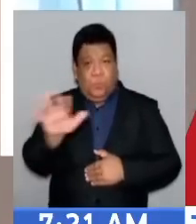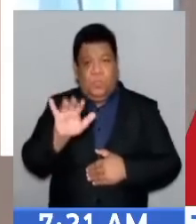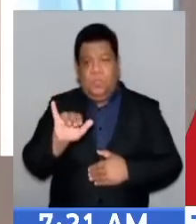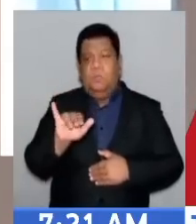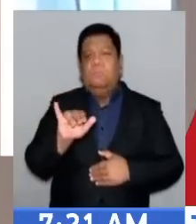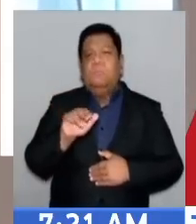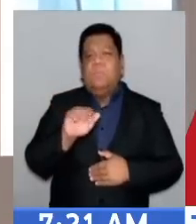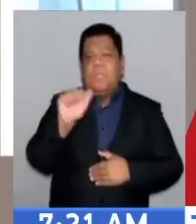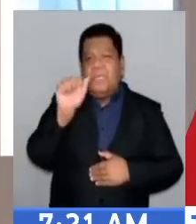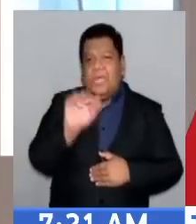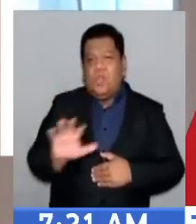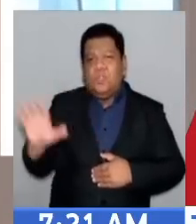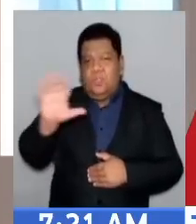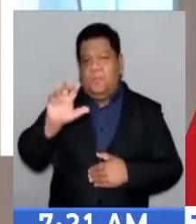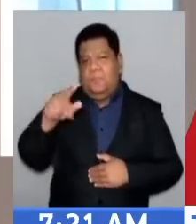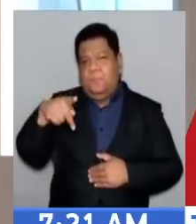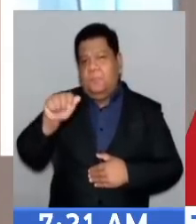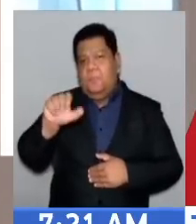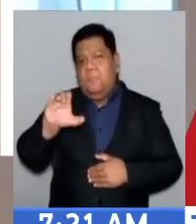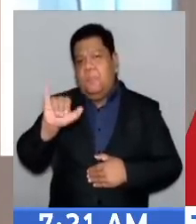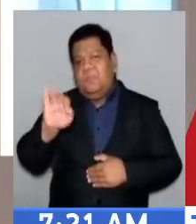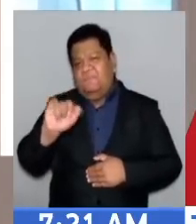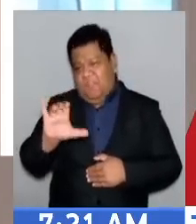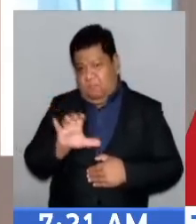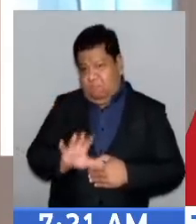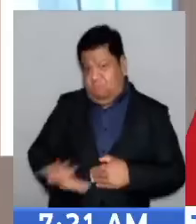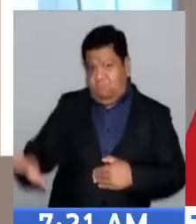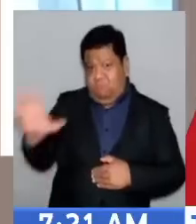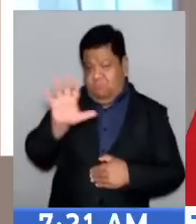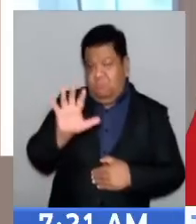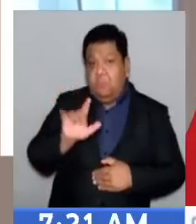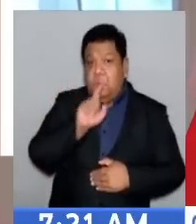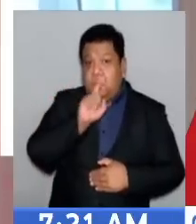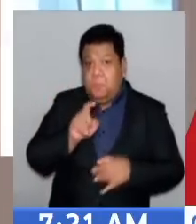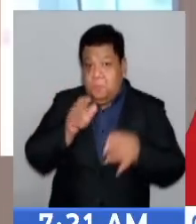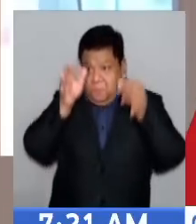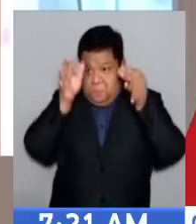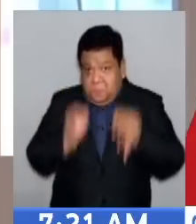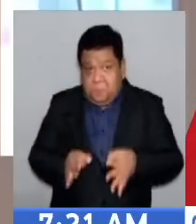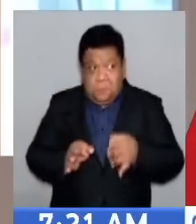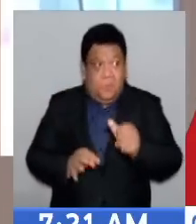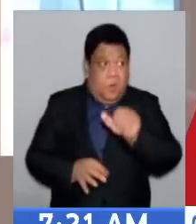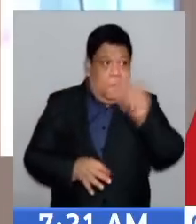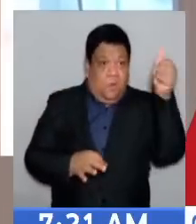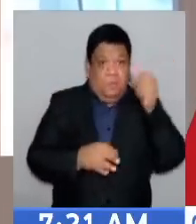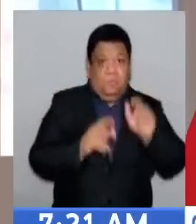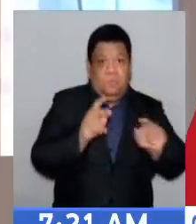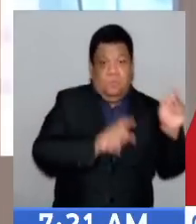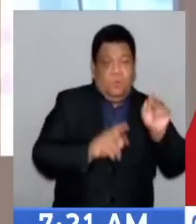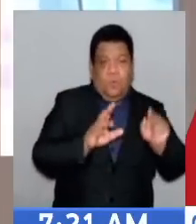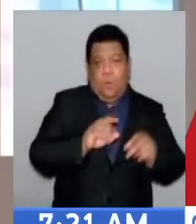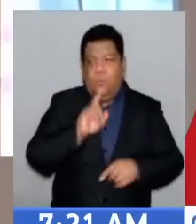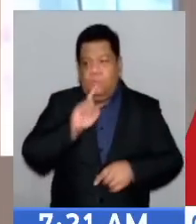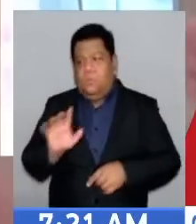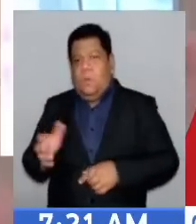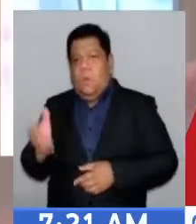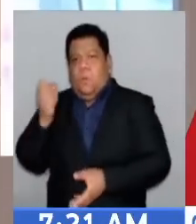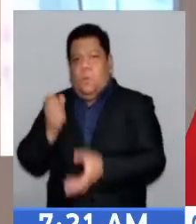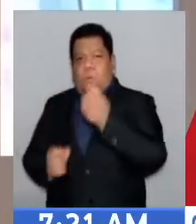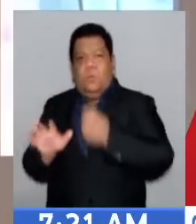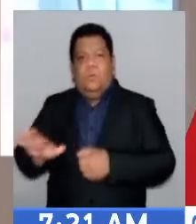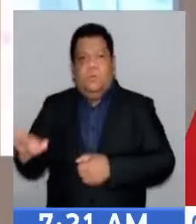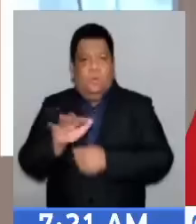example, cannot be determined by anyone but the countries of the Asia-Pacific. And